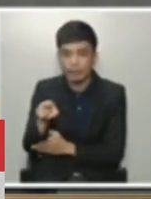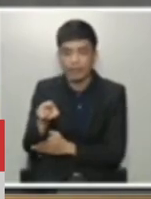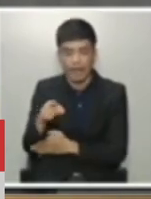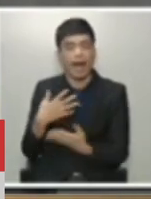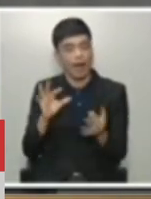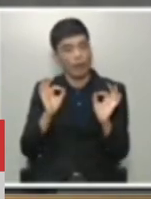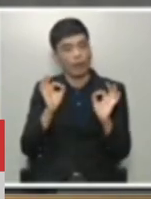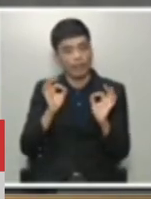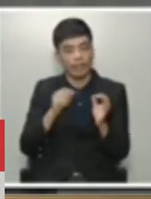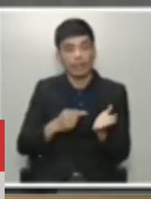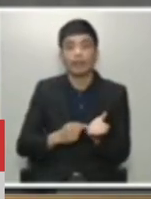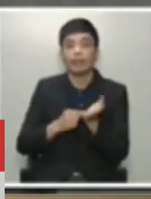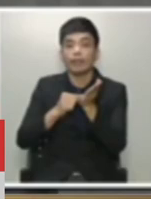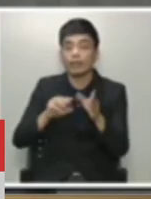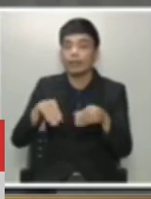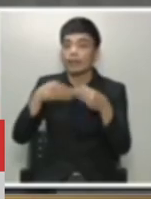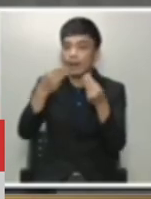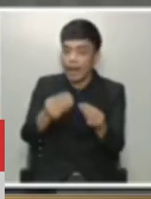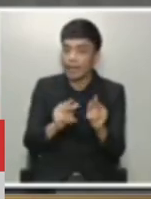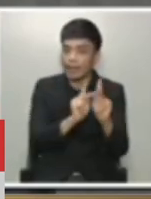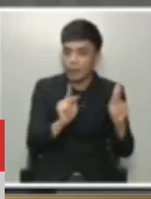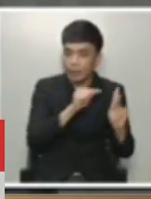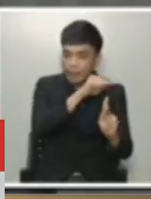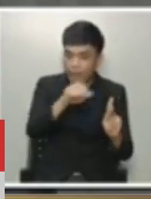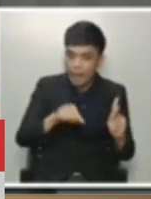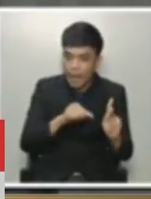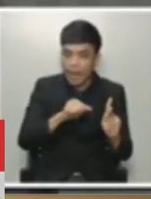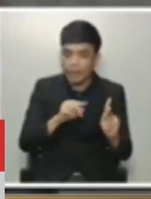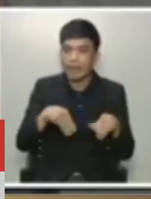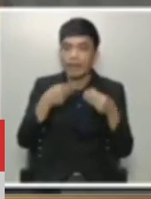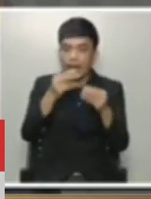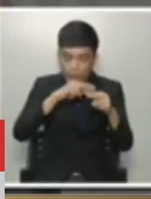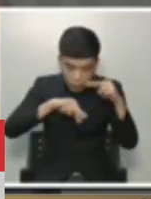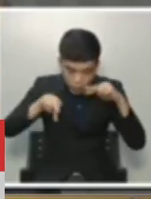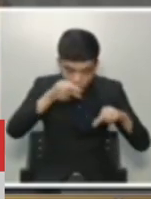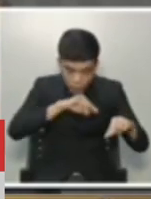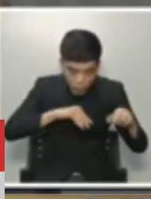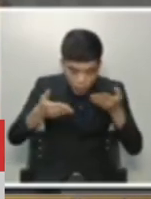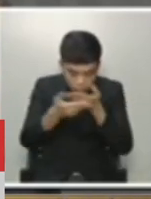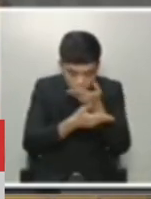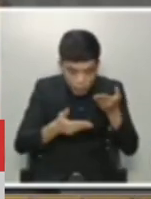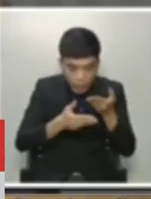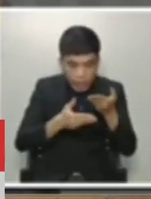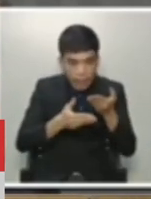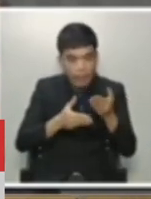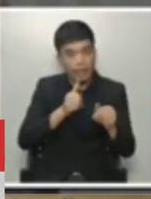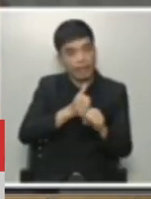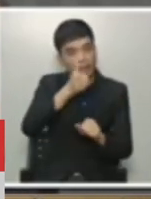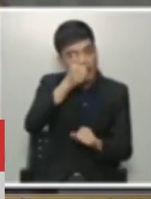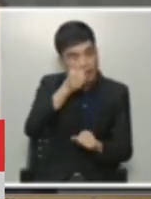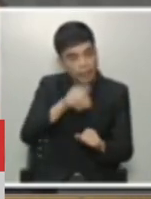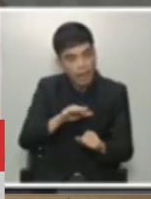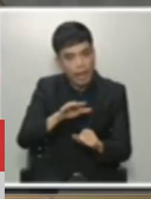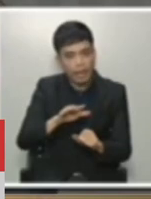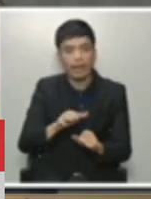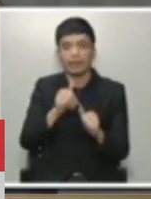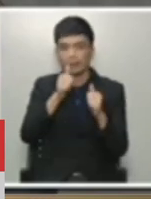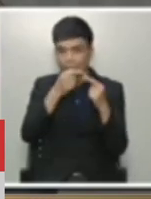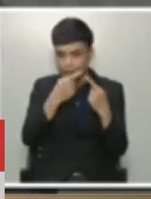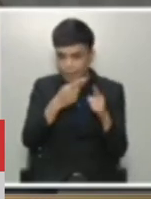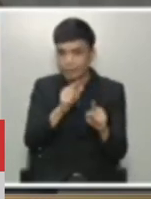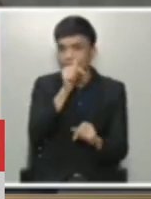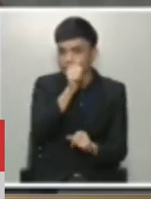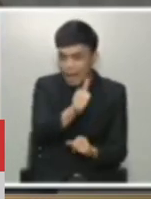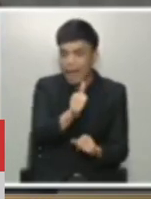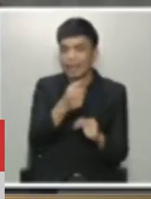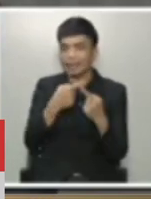เนี่ยจะให้กรรมาธิการรับไปพิจารณาศึกษาหรือไม่ก็เป็นข้อเสนอได้แต่ไม่ควรมีชื่อยัตติครับนั่นประเด็น